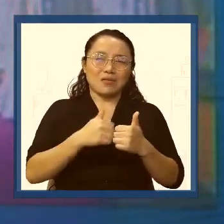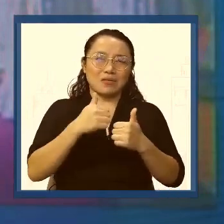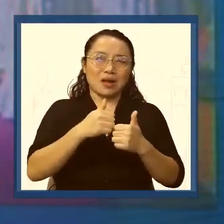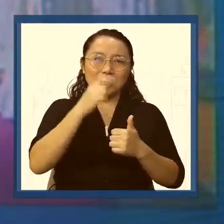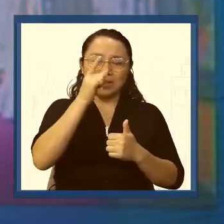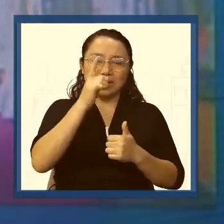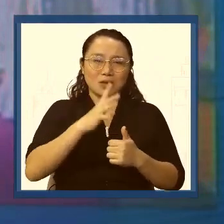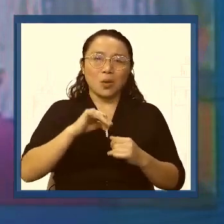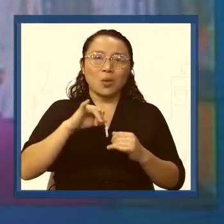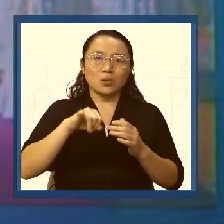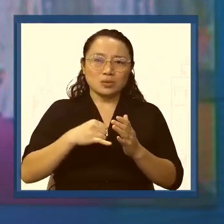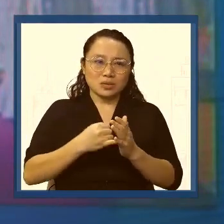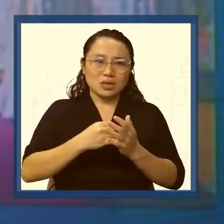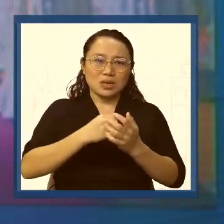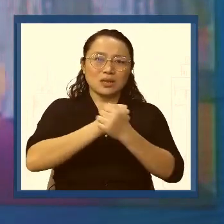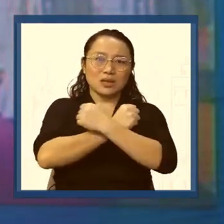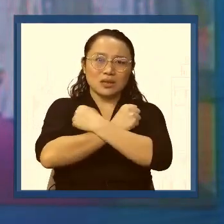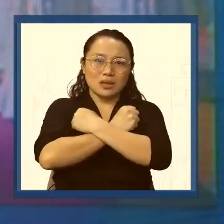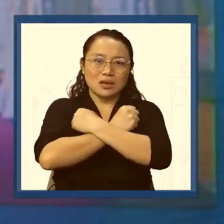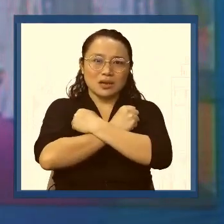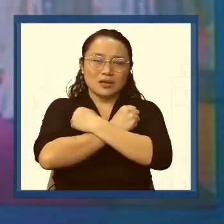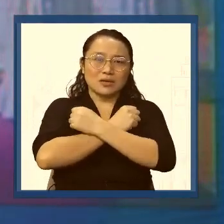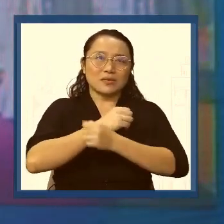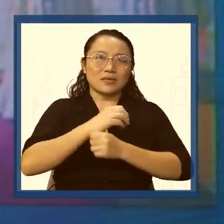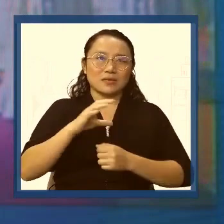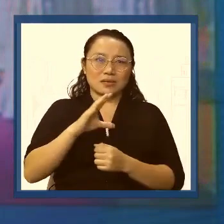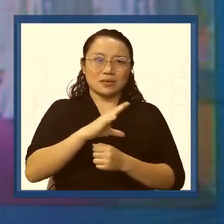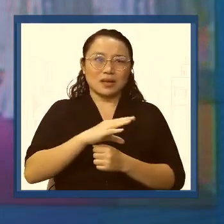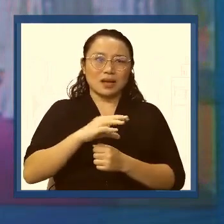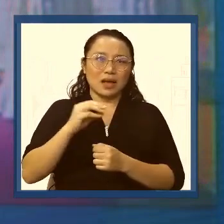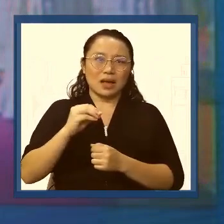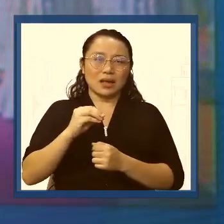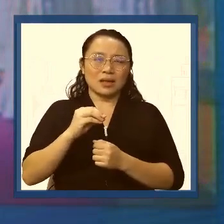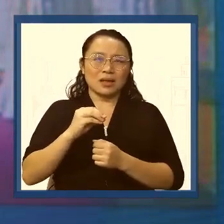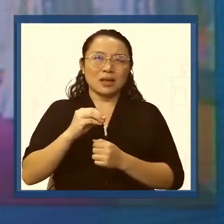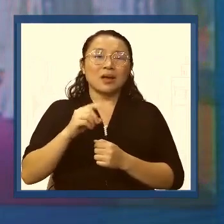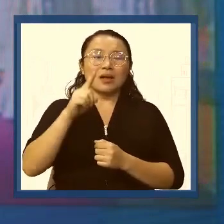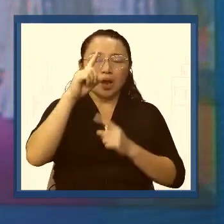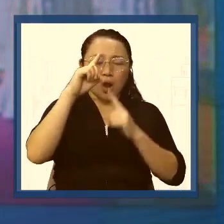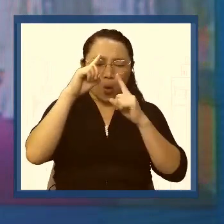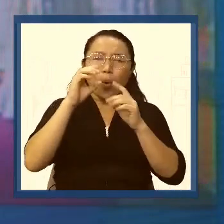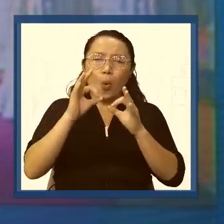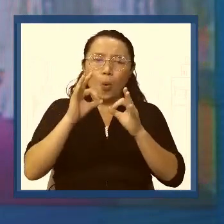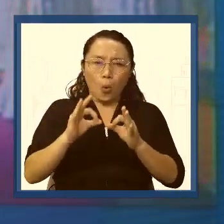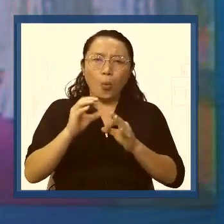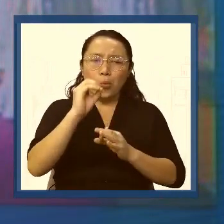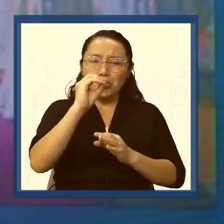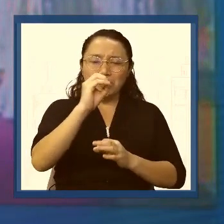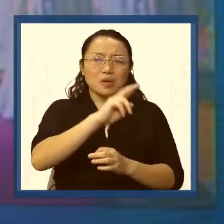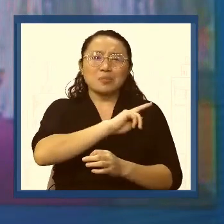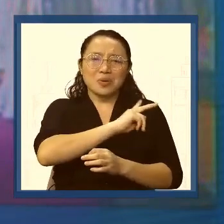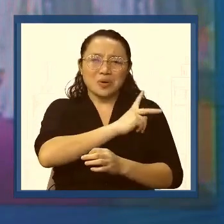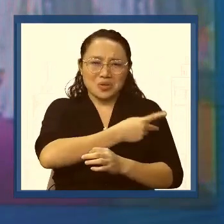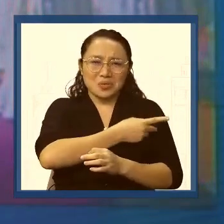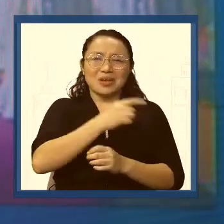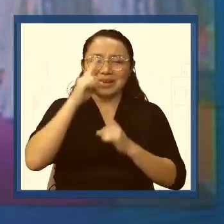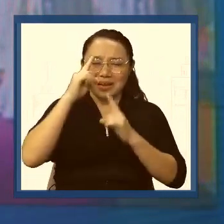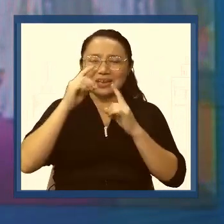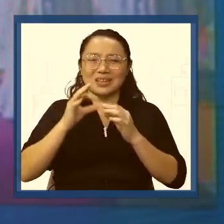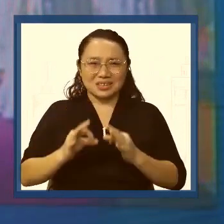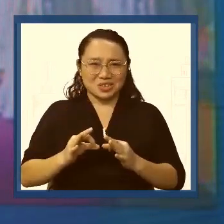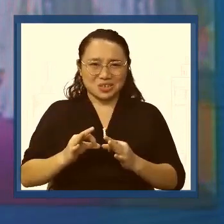Just love Jesus. Og mao ka na ang imong pagpili, og mao ka na ang imong desisyon, malipay ang Dios ug ako